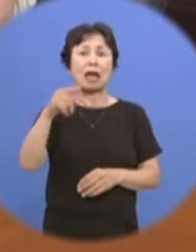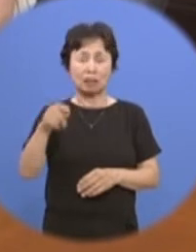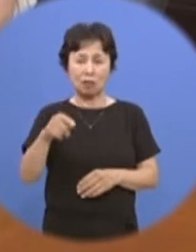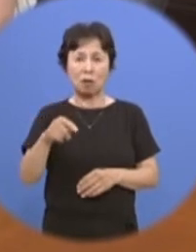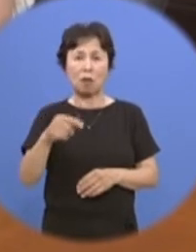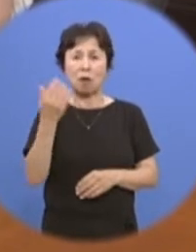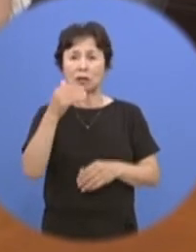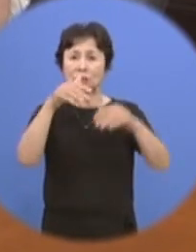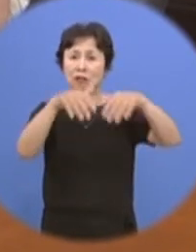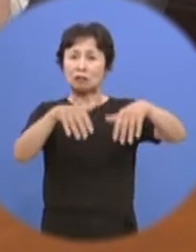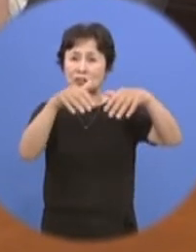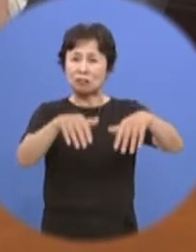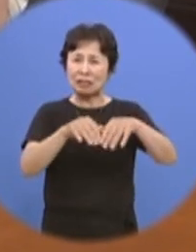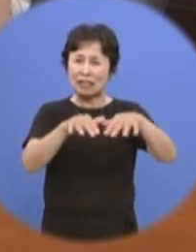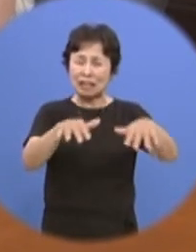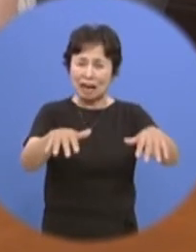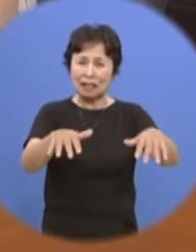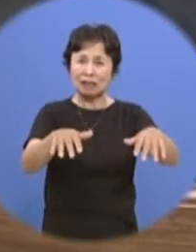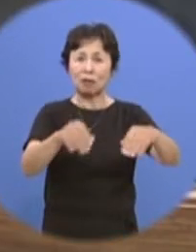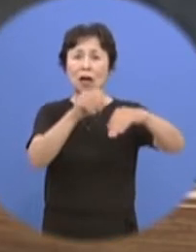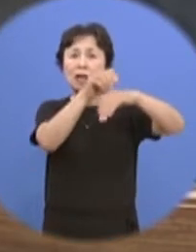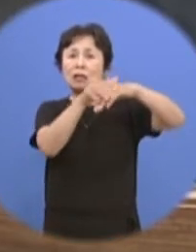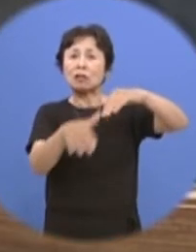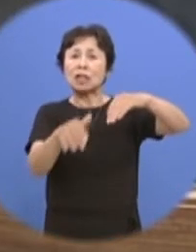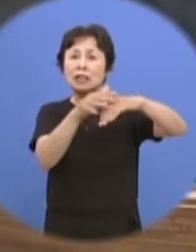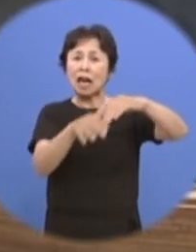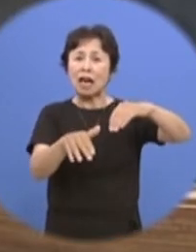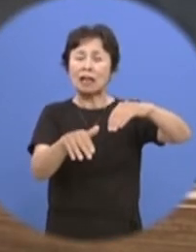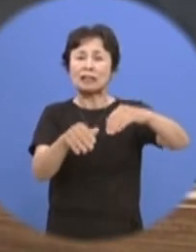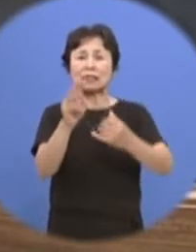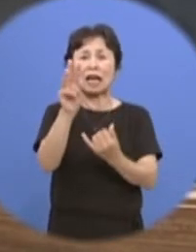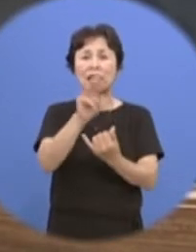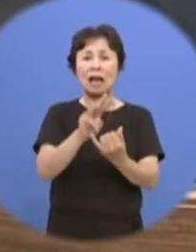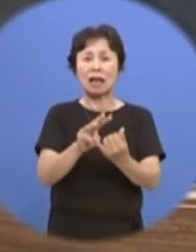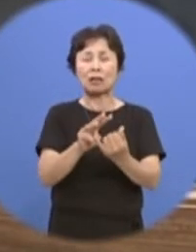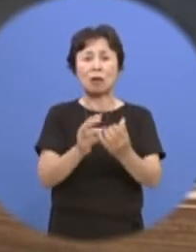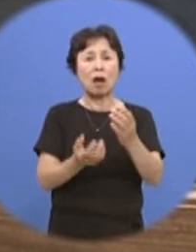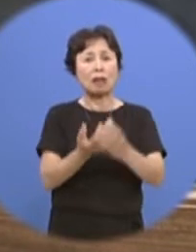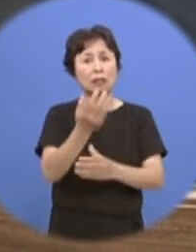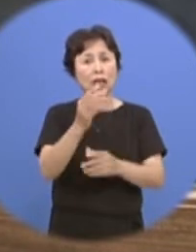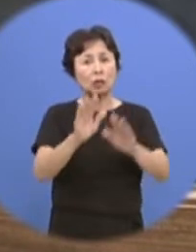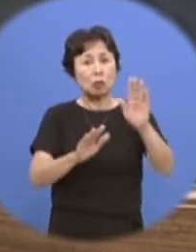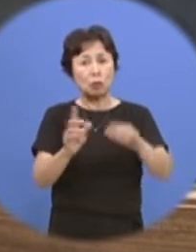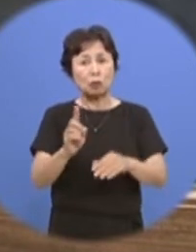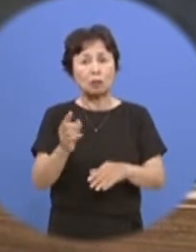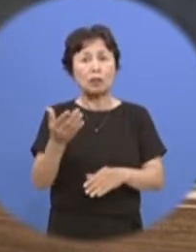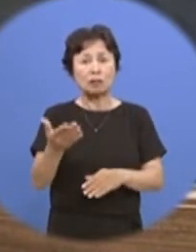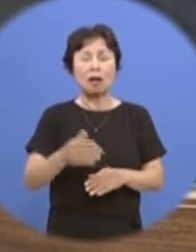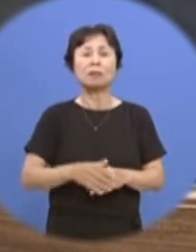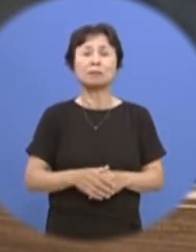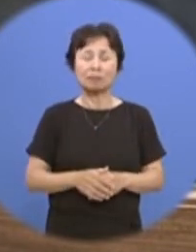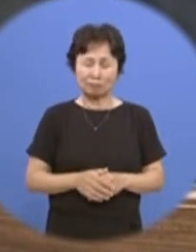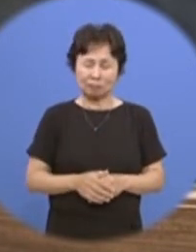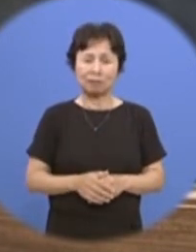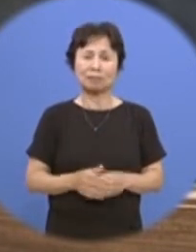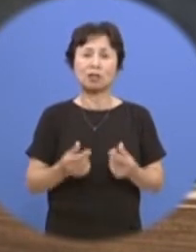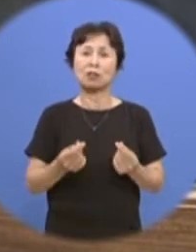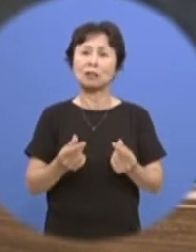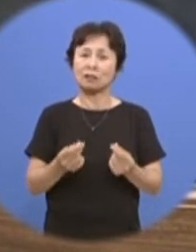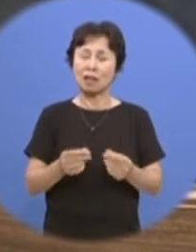や土砂災害の発生状況から教えていただ きます。本当に全国的にものすごいいっぺんに雨が降るというのとかね、はい、多いん